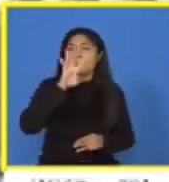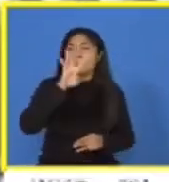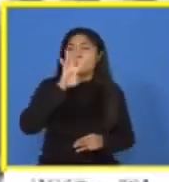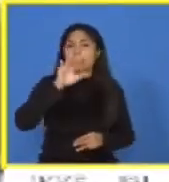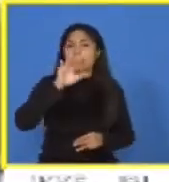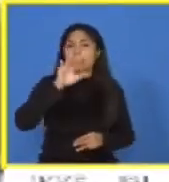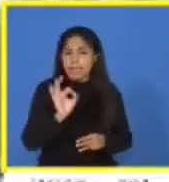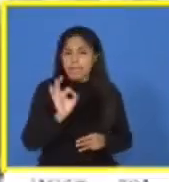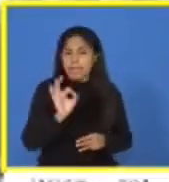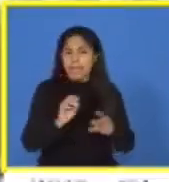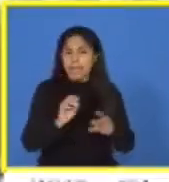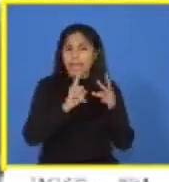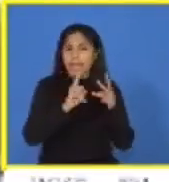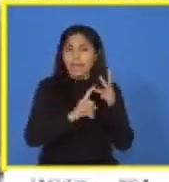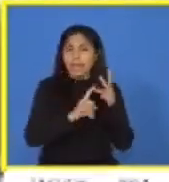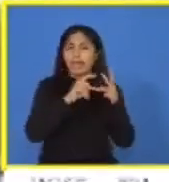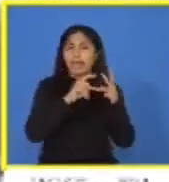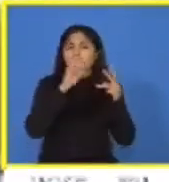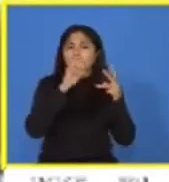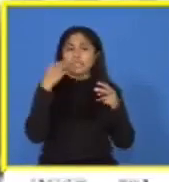71,48%. Dosis kedua tadi